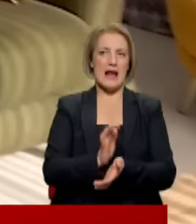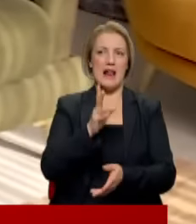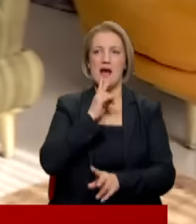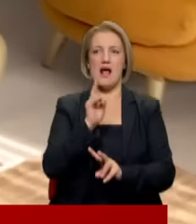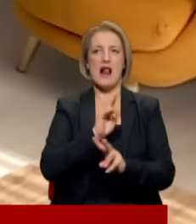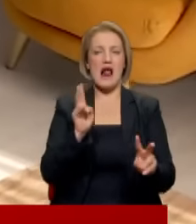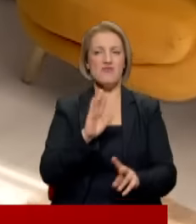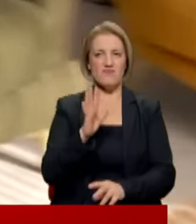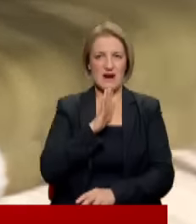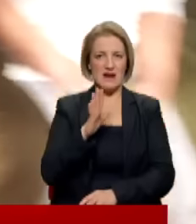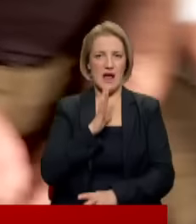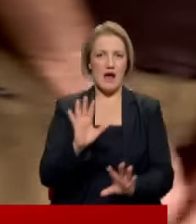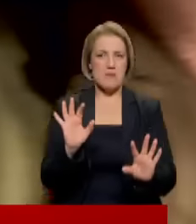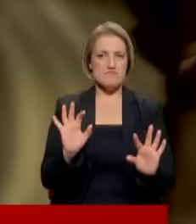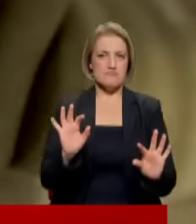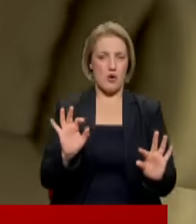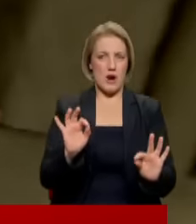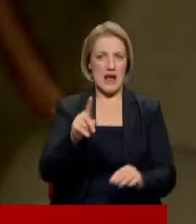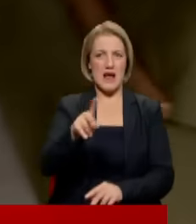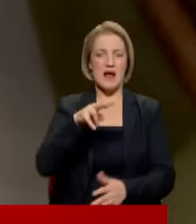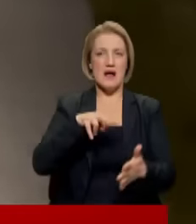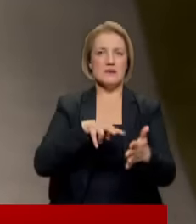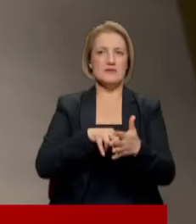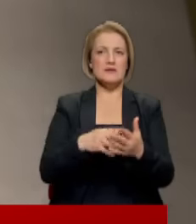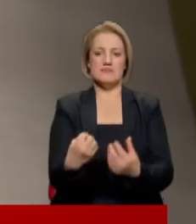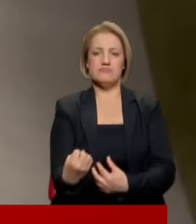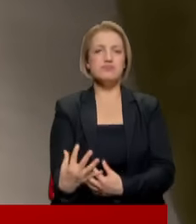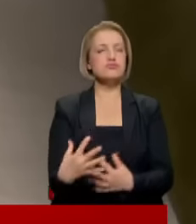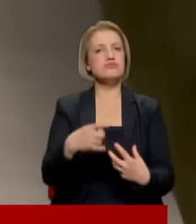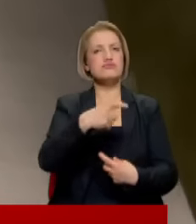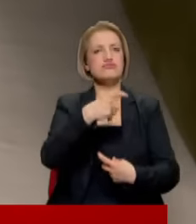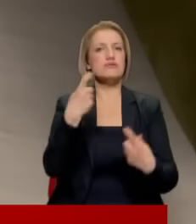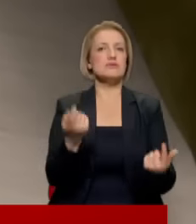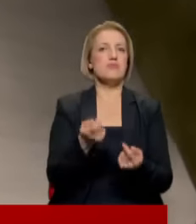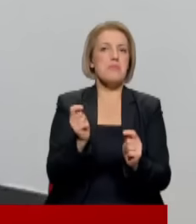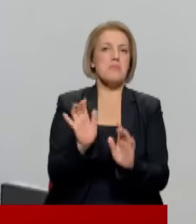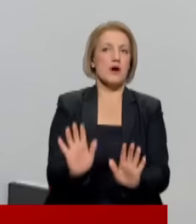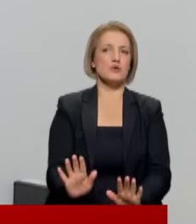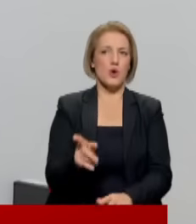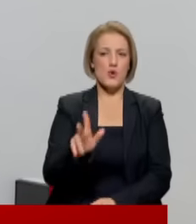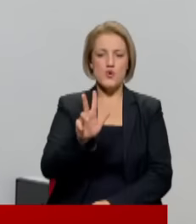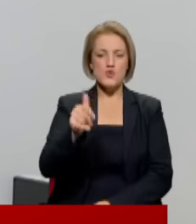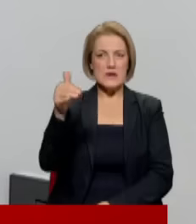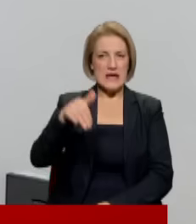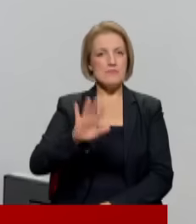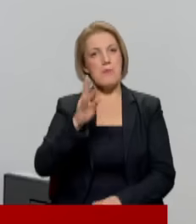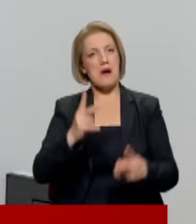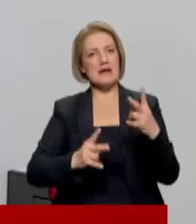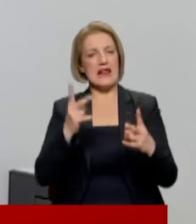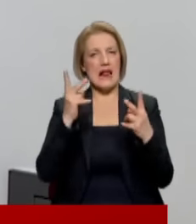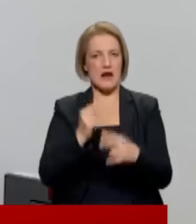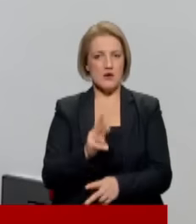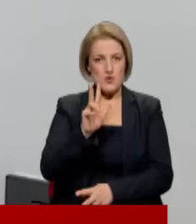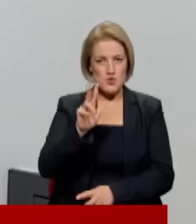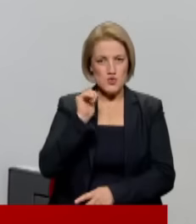elektrik varken bu şekilde elektrikli ısıtıcılarla ısınmak zorunda kalıyor 3 gün gelmediği de oldu yani